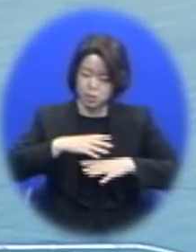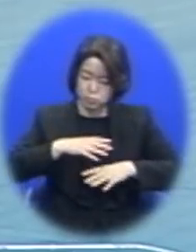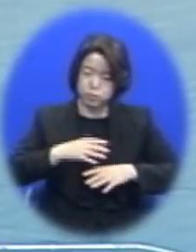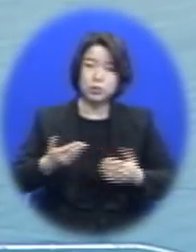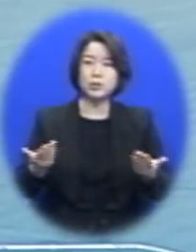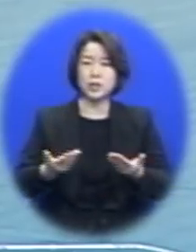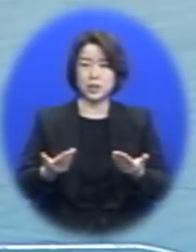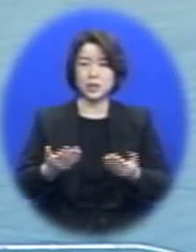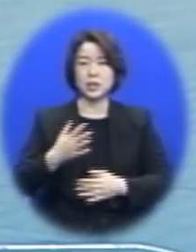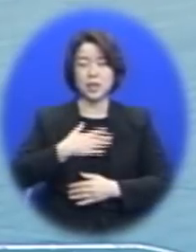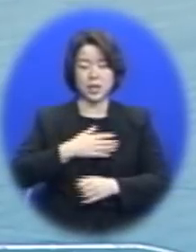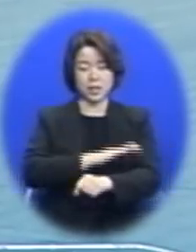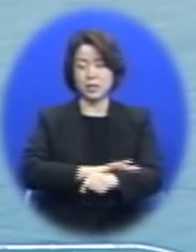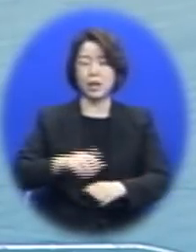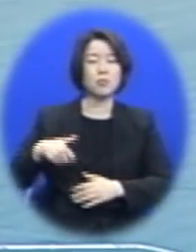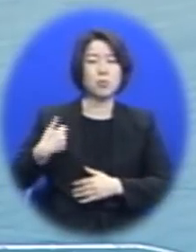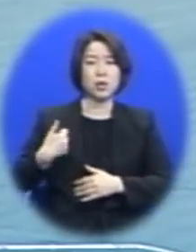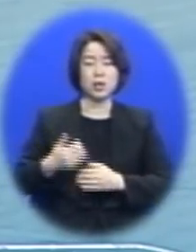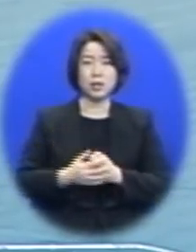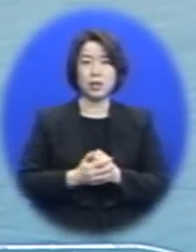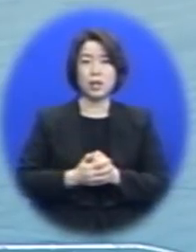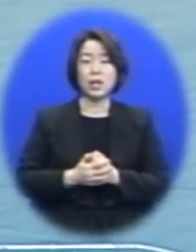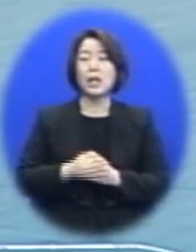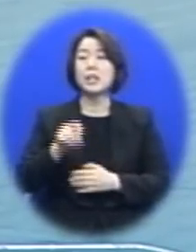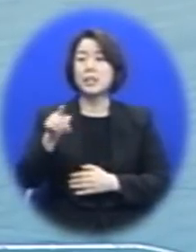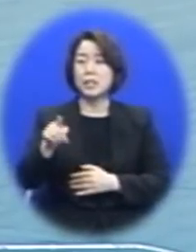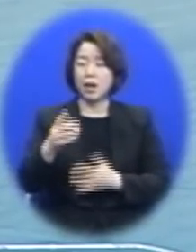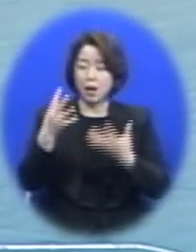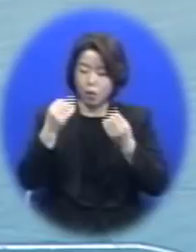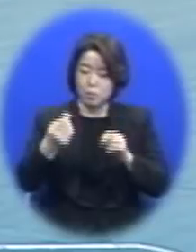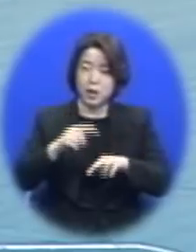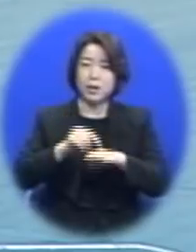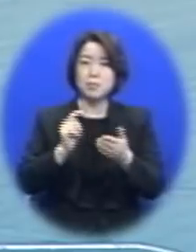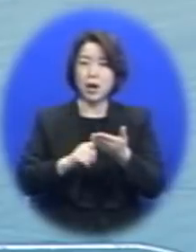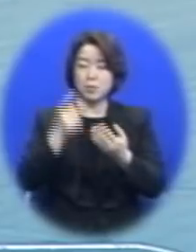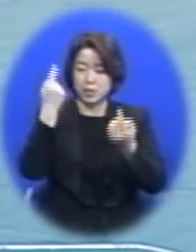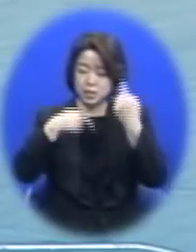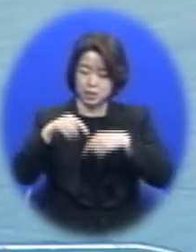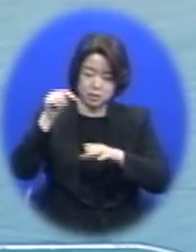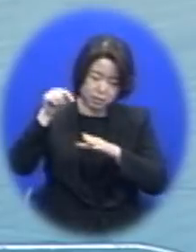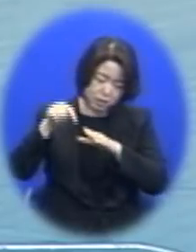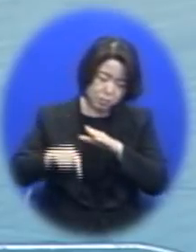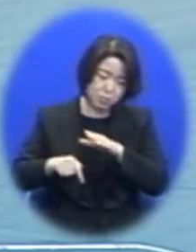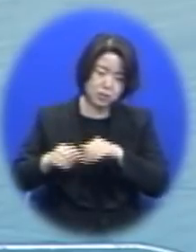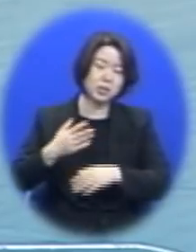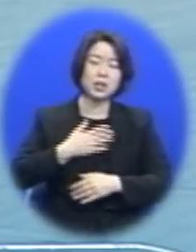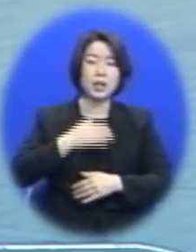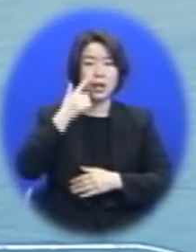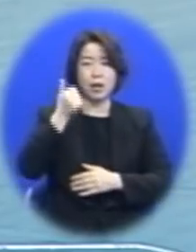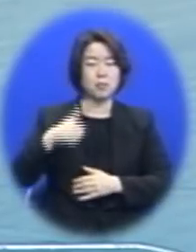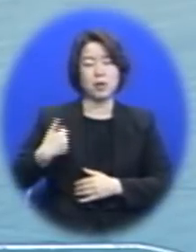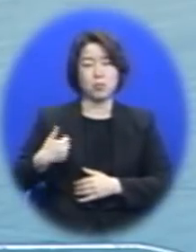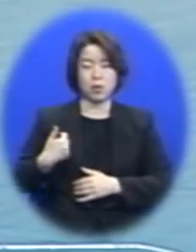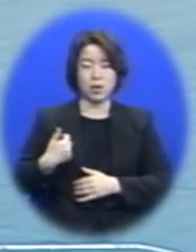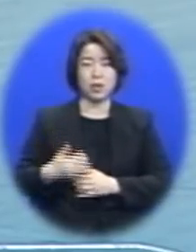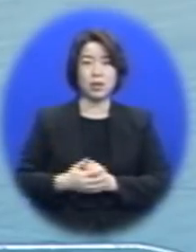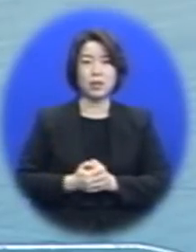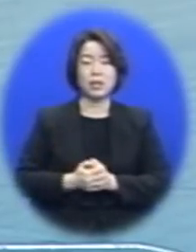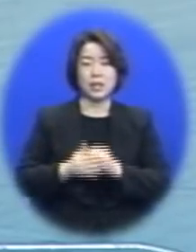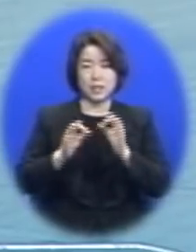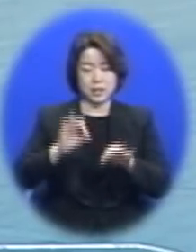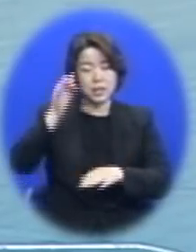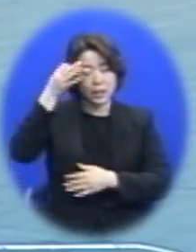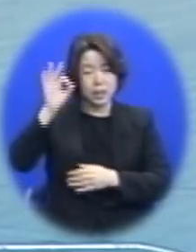내가 잘 몰랐다 내가 얼마나 마음의 상처가 깊은 지도 아빠는 걸 알았다 이제는